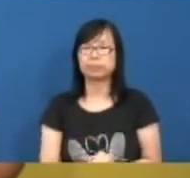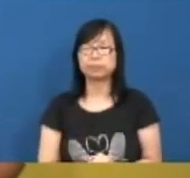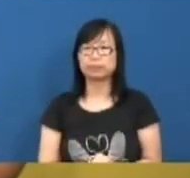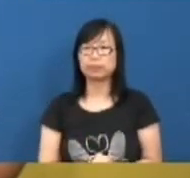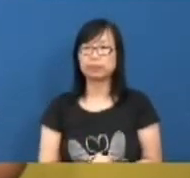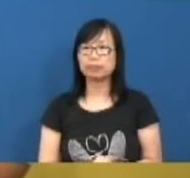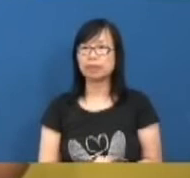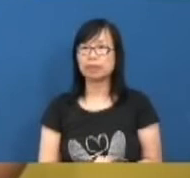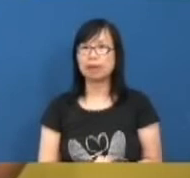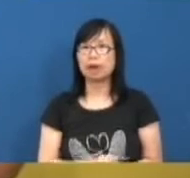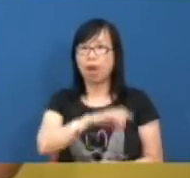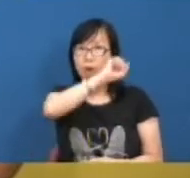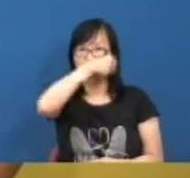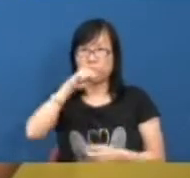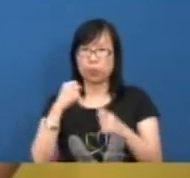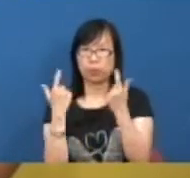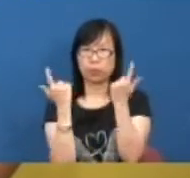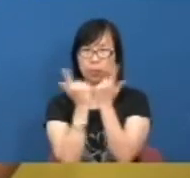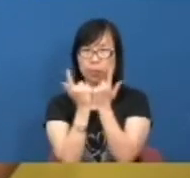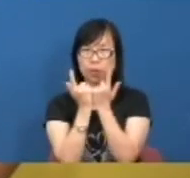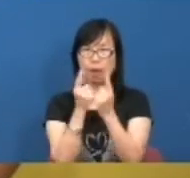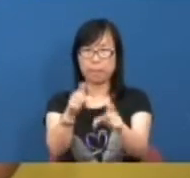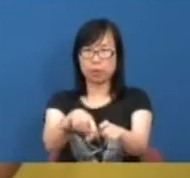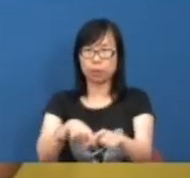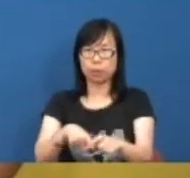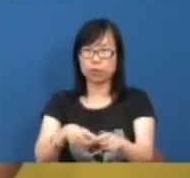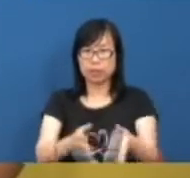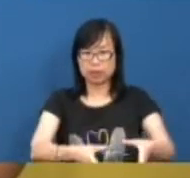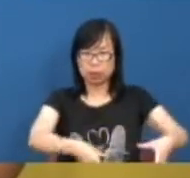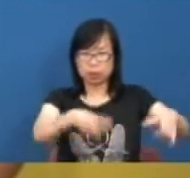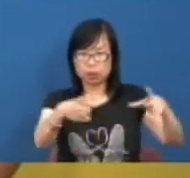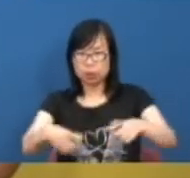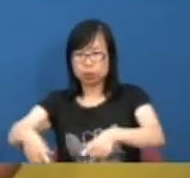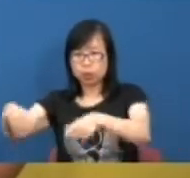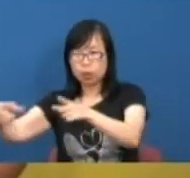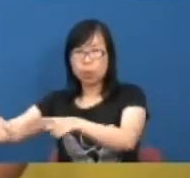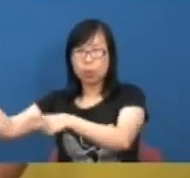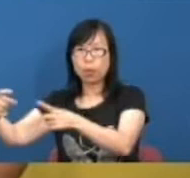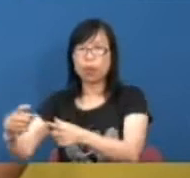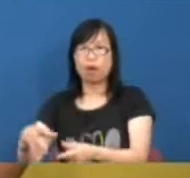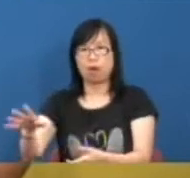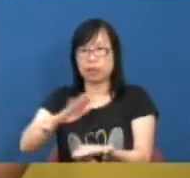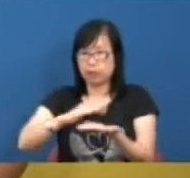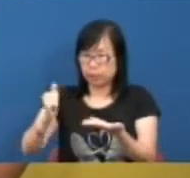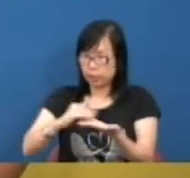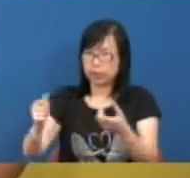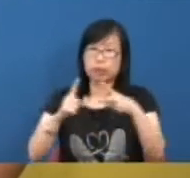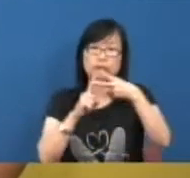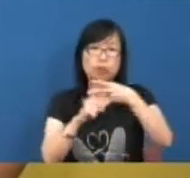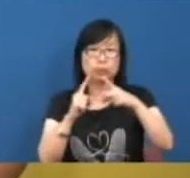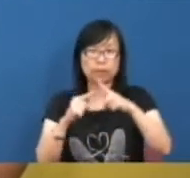實台北嘅回收商啊，或者啲即係我哋清潔嘅工人，其實佢